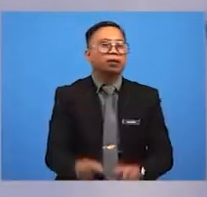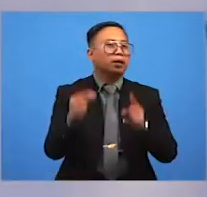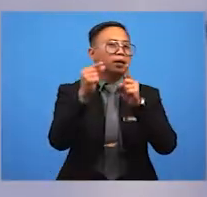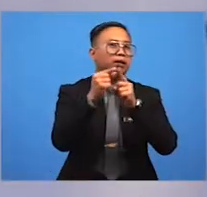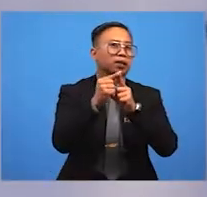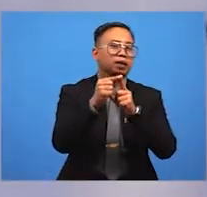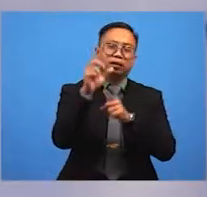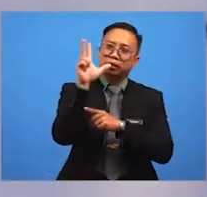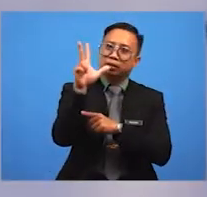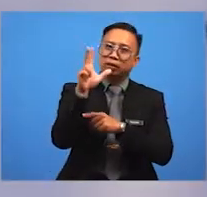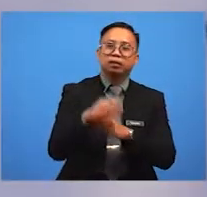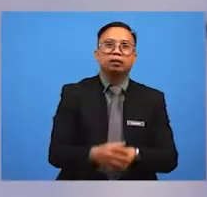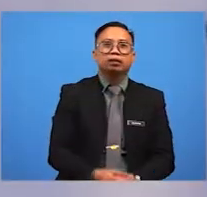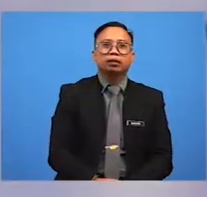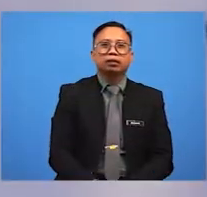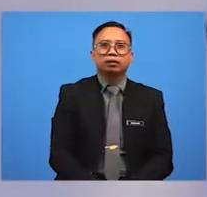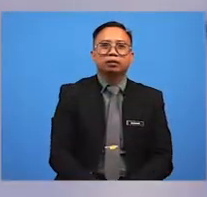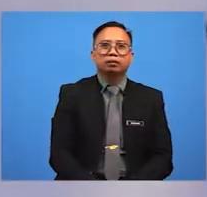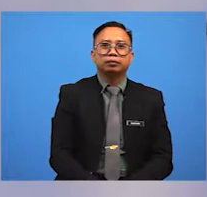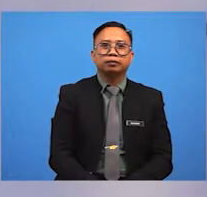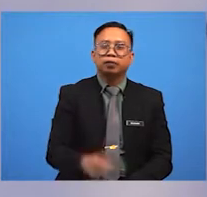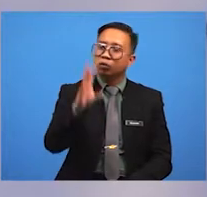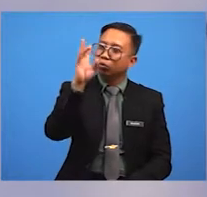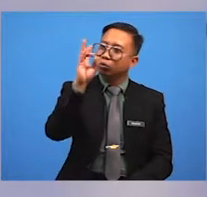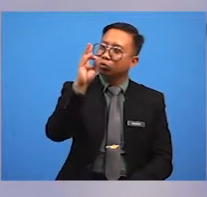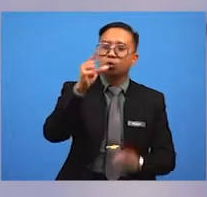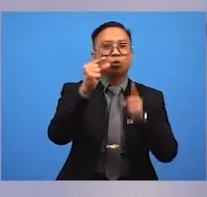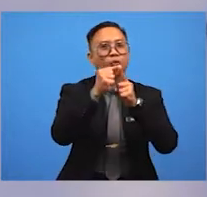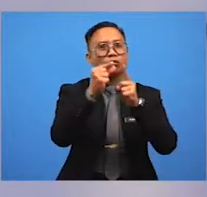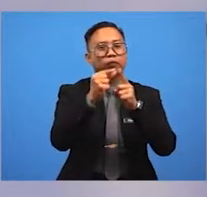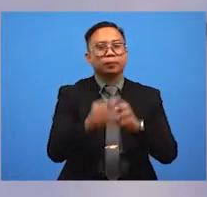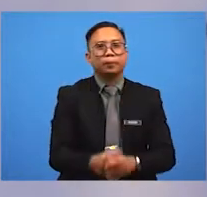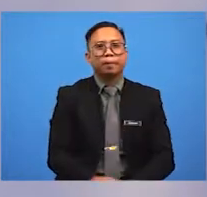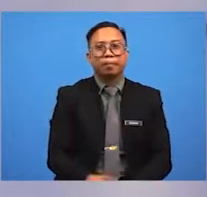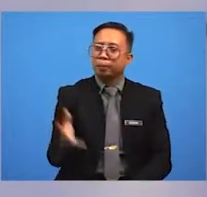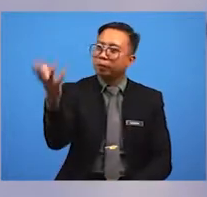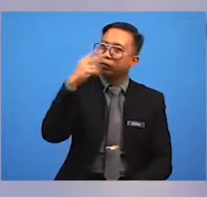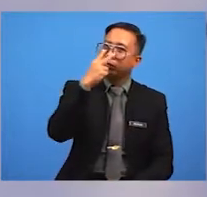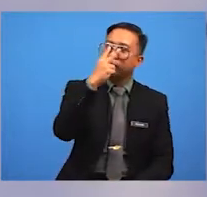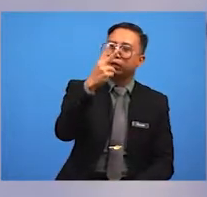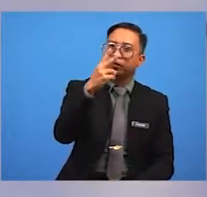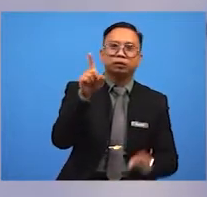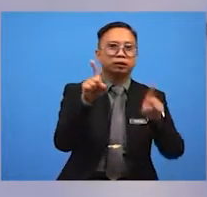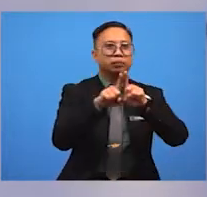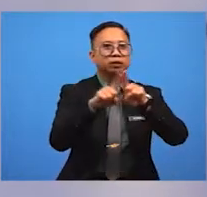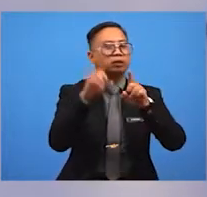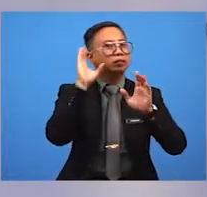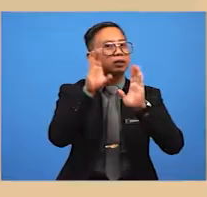Perkataan yang ketiga, turut mempunyai 7 huruf. Jom kita tengok bersama-sama gambar